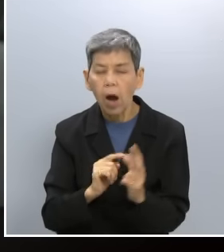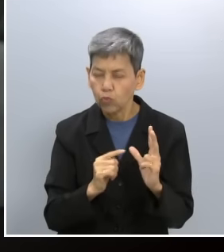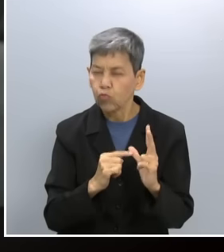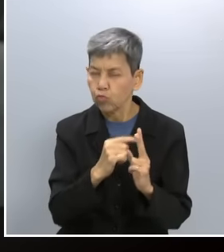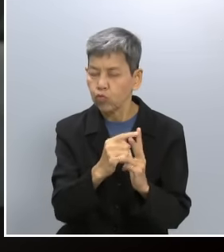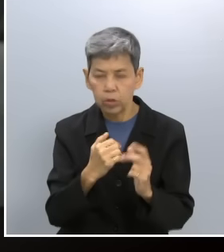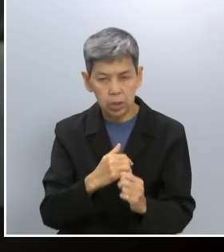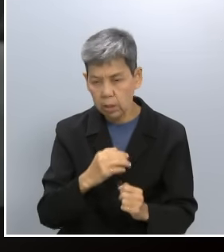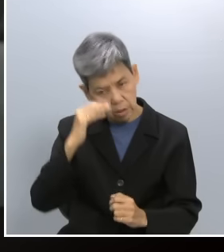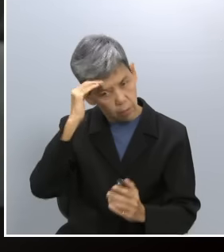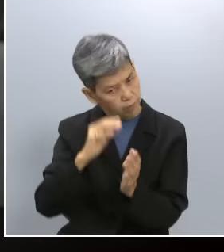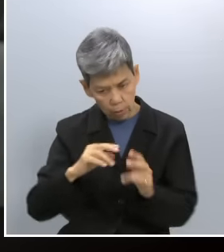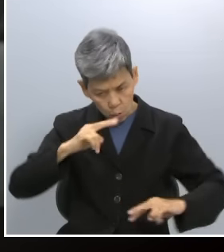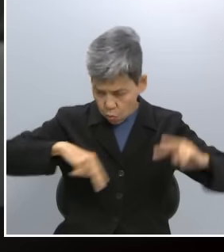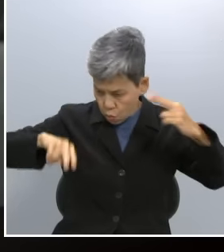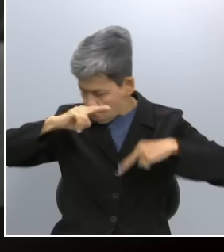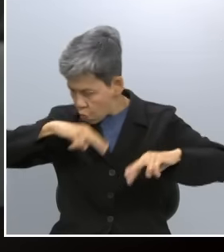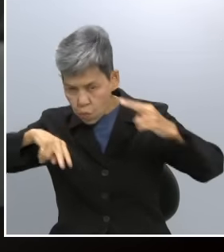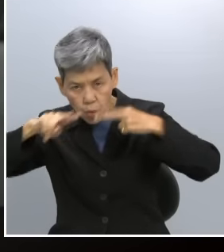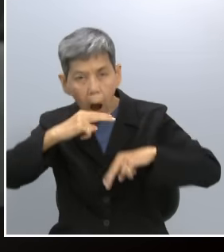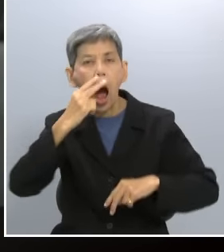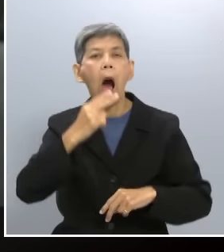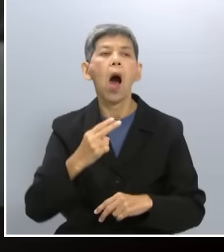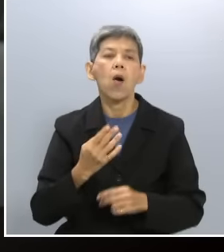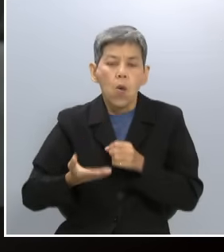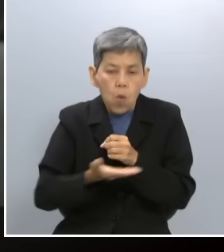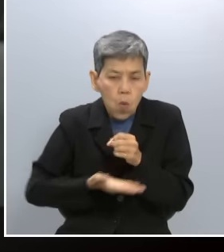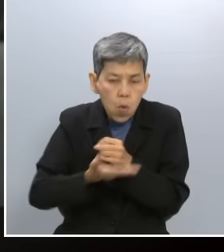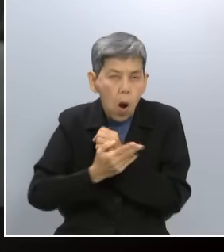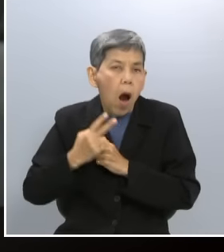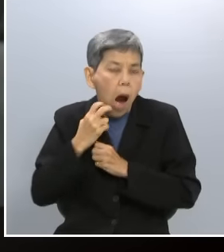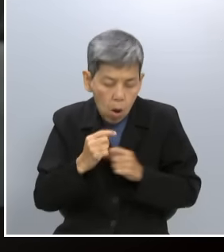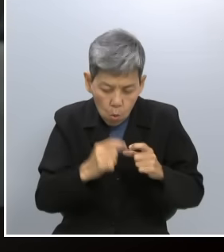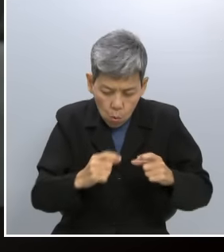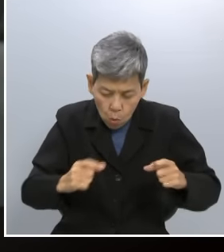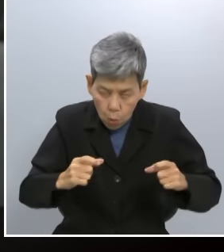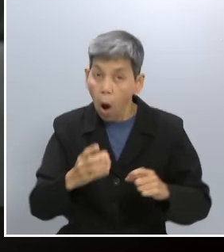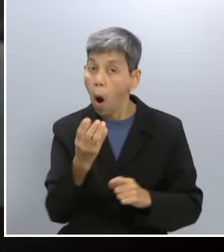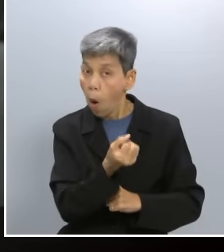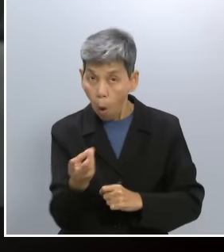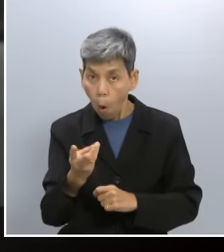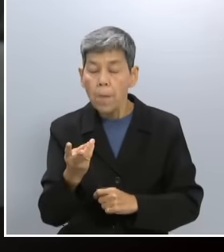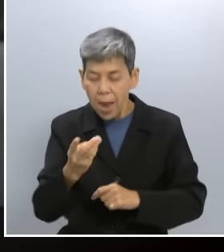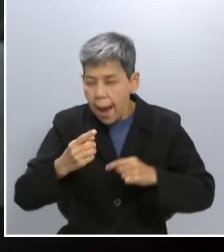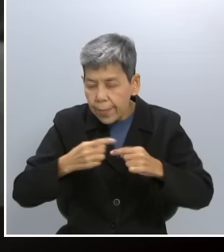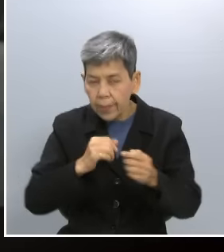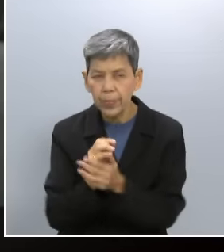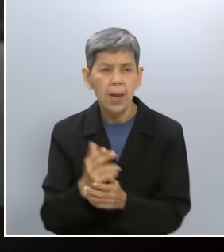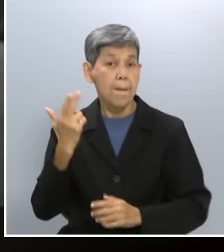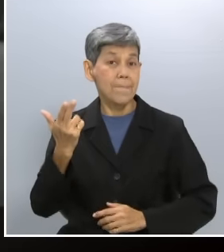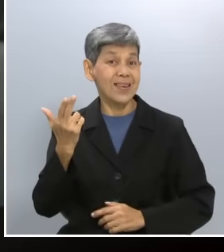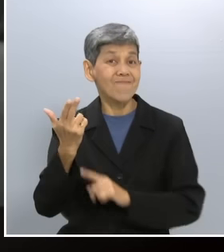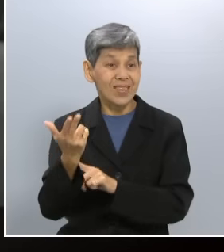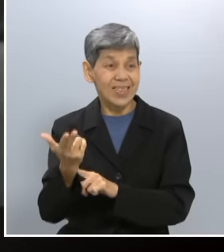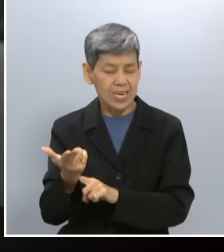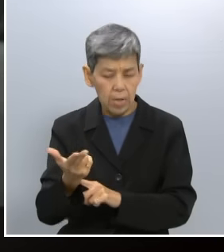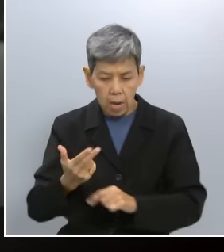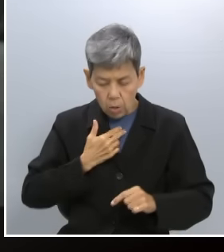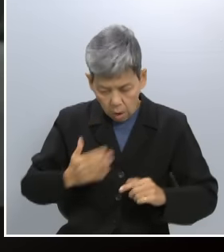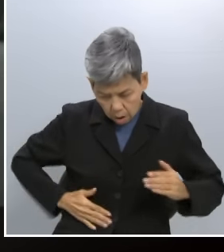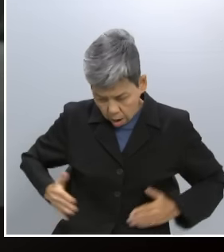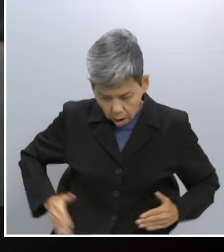จึงได้มีการทำการตรวจค้นนะครับแล้วก็พบไอซ์อยู่ในซองพลาสติก6ซองวางอยู่บนโต๊ะส่วนอาวุธปืนคุณผู้ชมครับค้นได้จากตัวของนาย